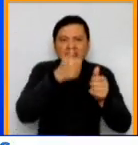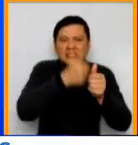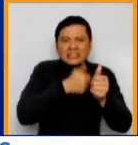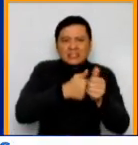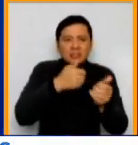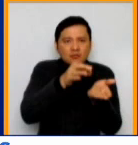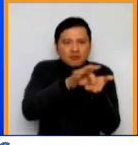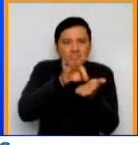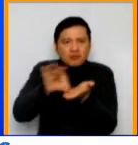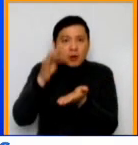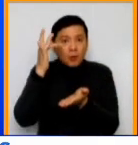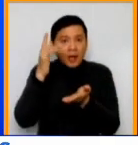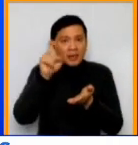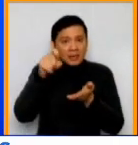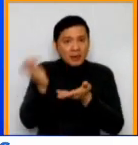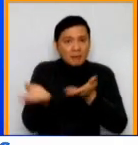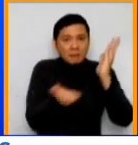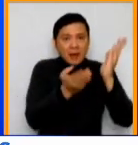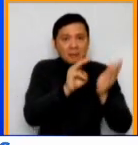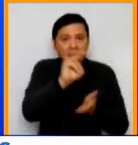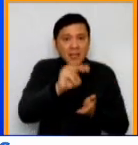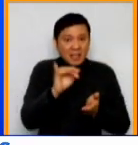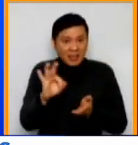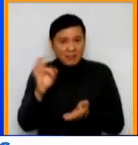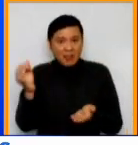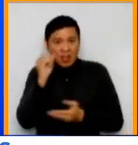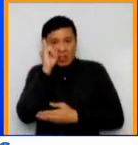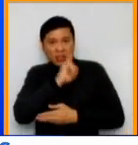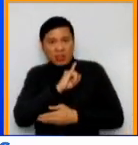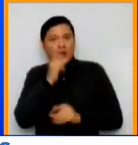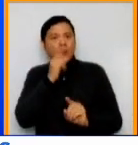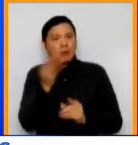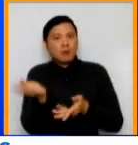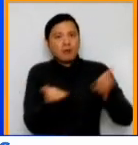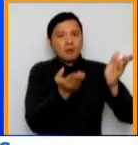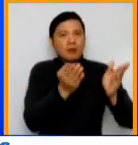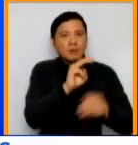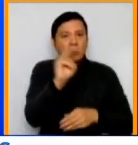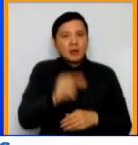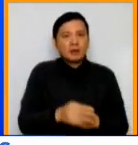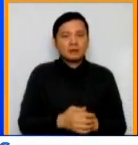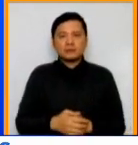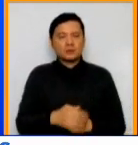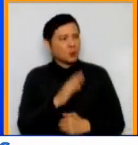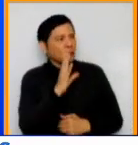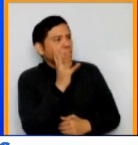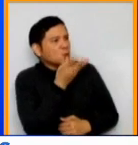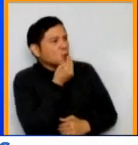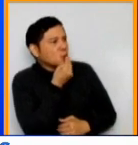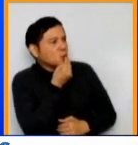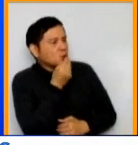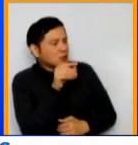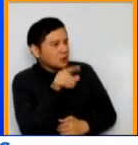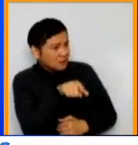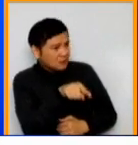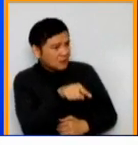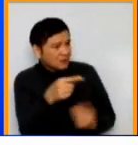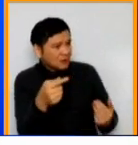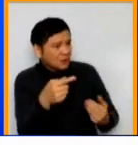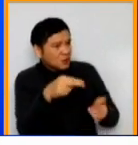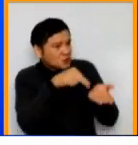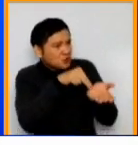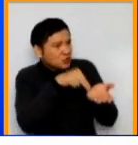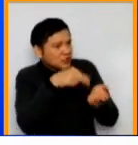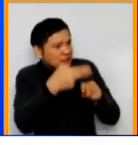Manila. Sino po yung naturukan, sir? Iyon yung wala pa kaming pangalan kasi we have yet to invite the